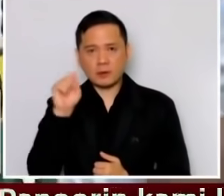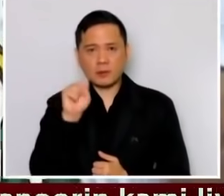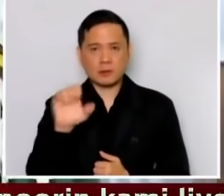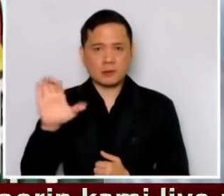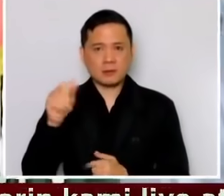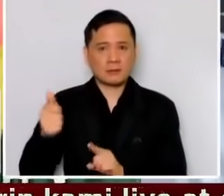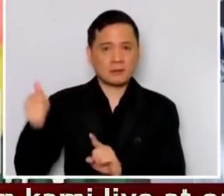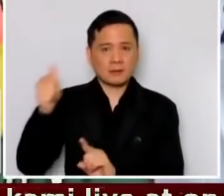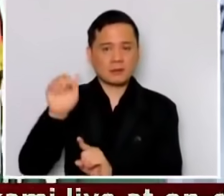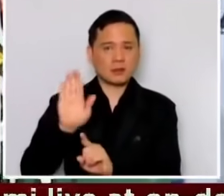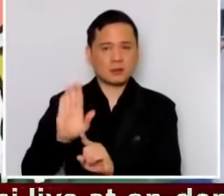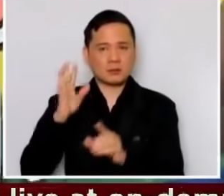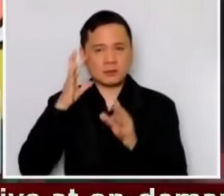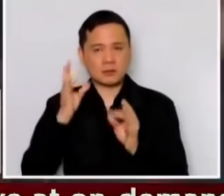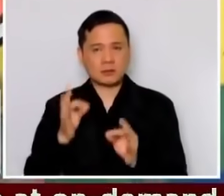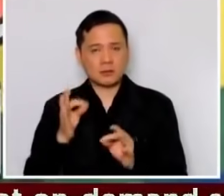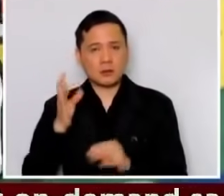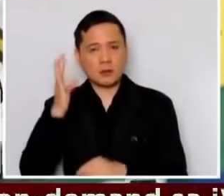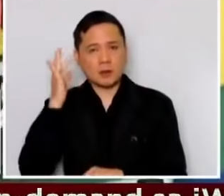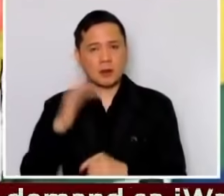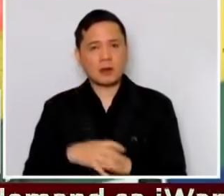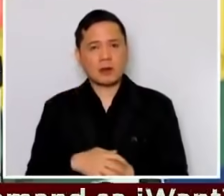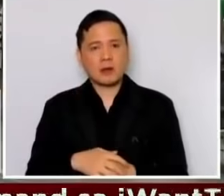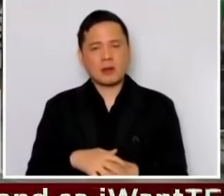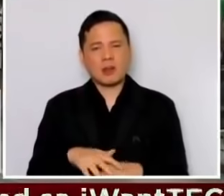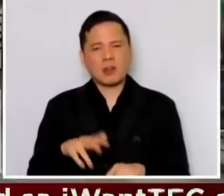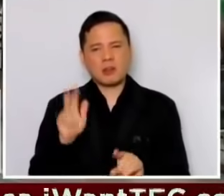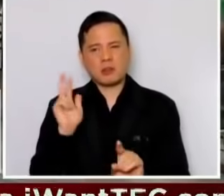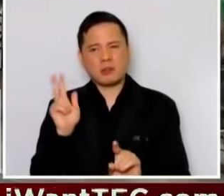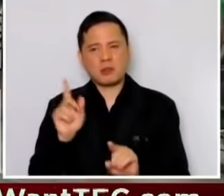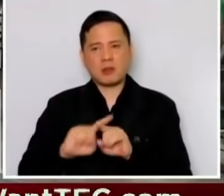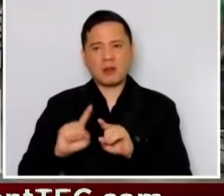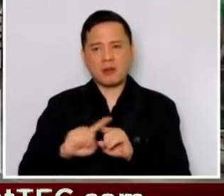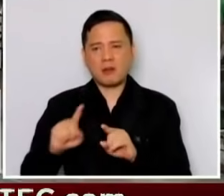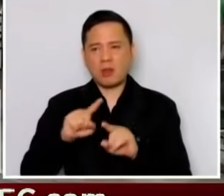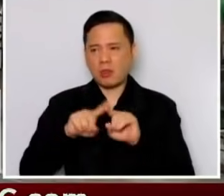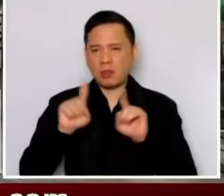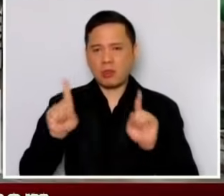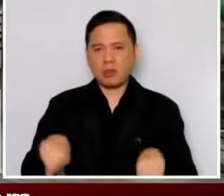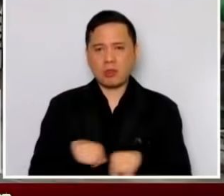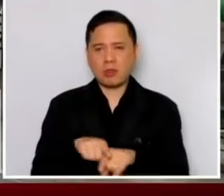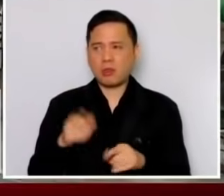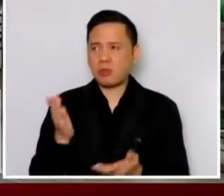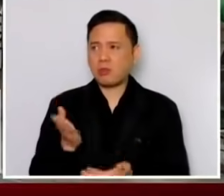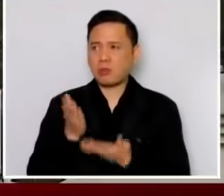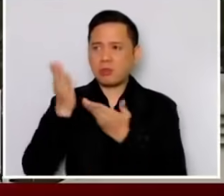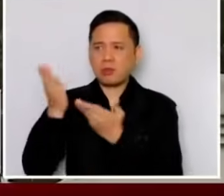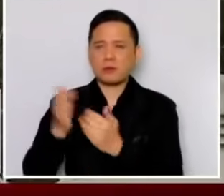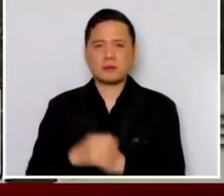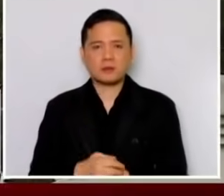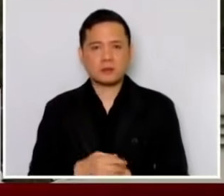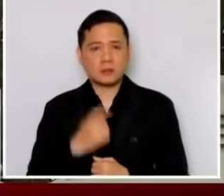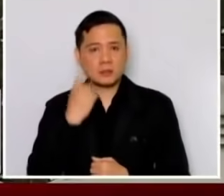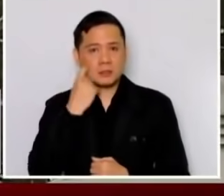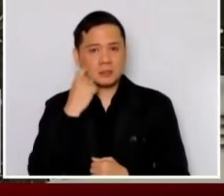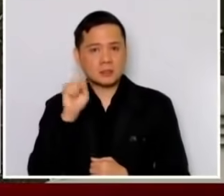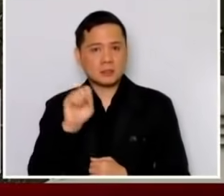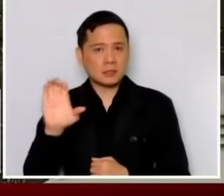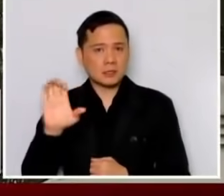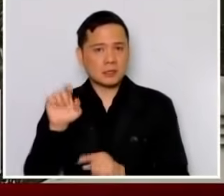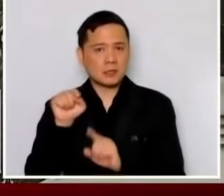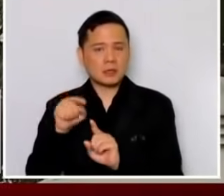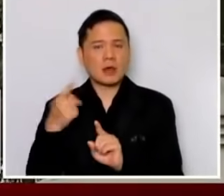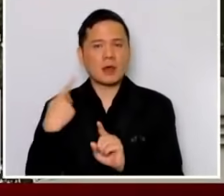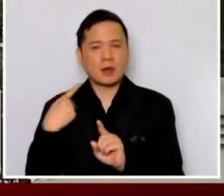37 petisyon laban sa naturang batas. Kanina, nagbutuhan na ang mga maestrado ng Supreme Court sa isinagawang anbang